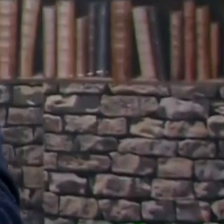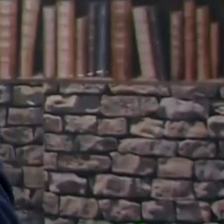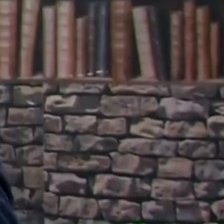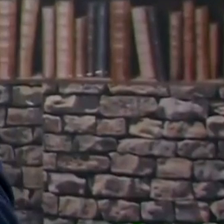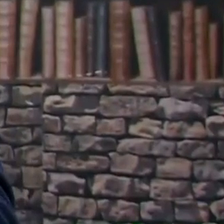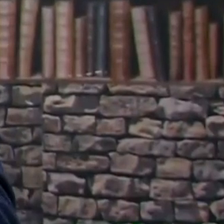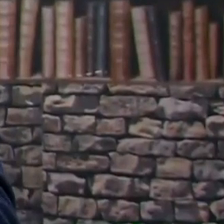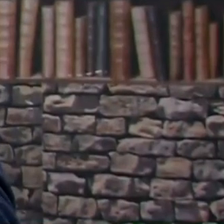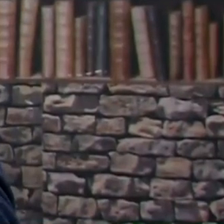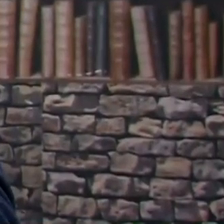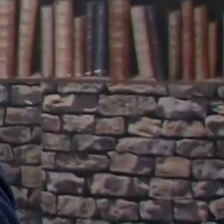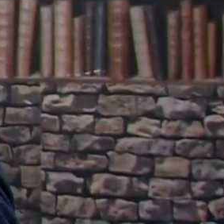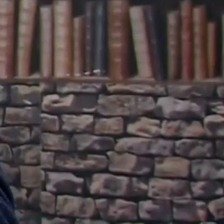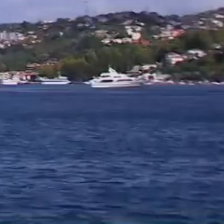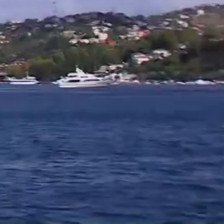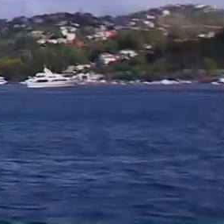kaş göz ediyor babasına.